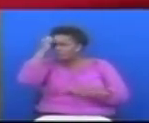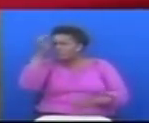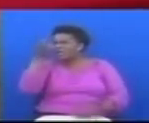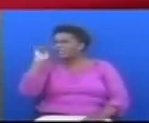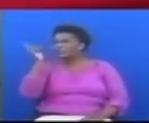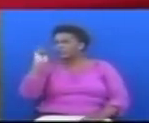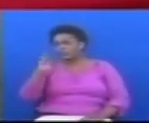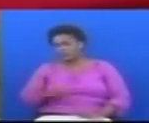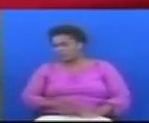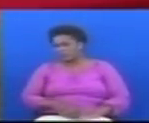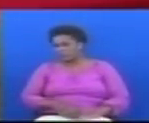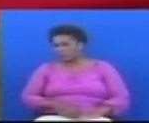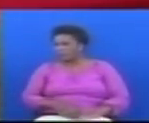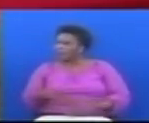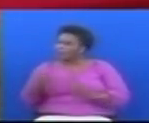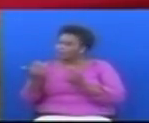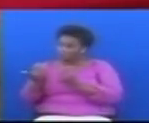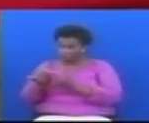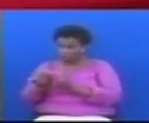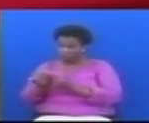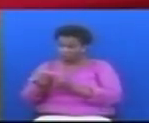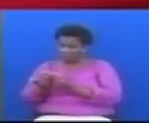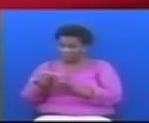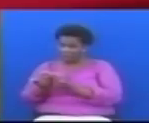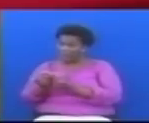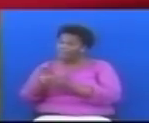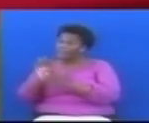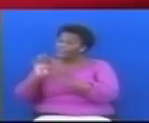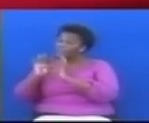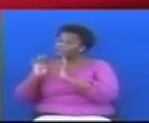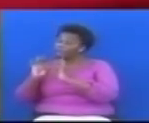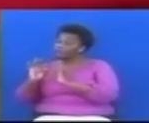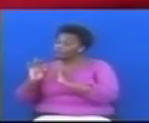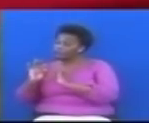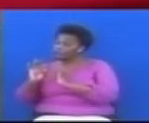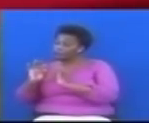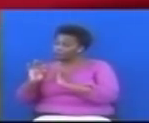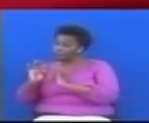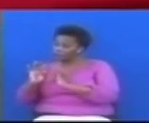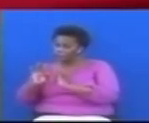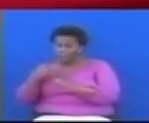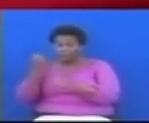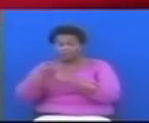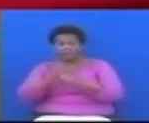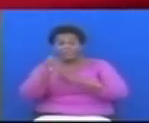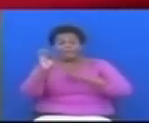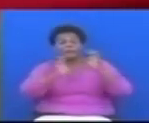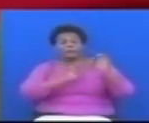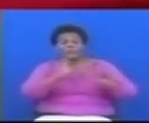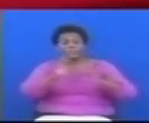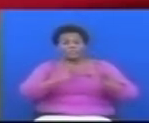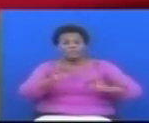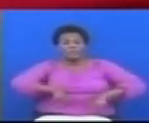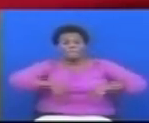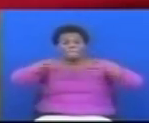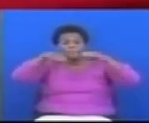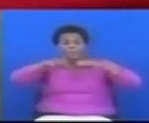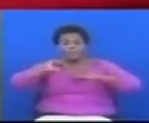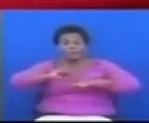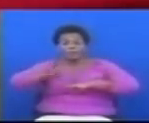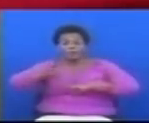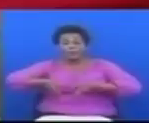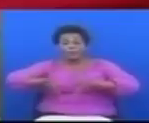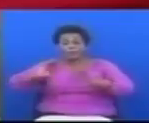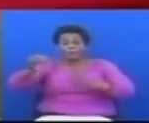nimhakikishie Mheshimiwa Mbunge, ni vizuri tukawasiliana na meneja wa TARURA ili atupe uhalisia katika barabara hii